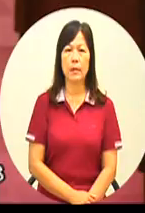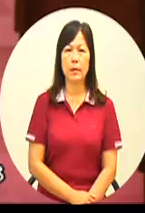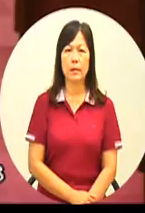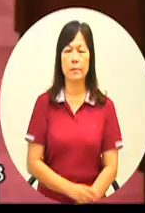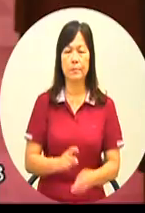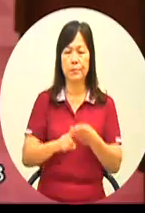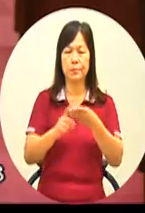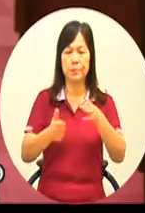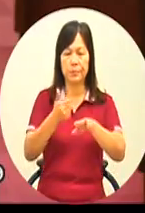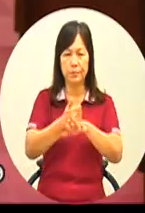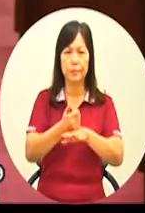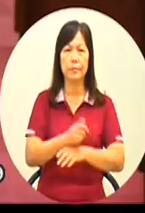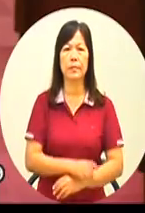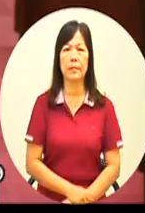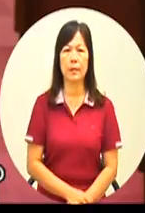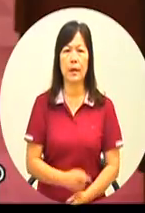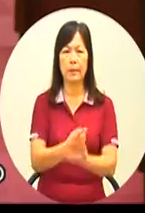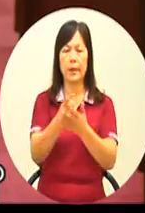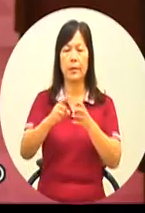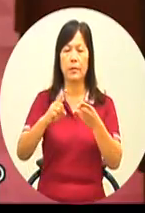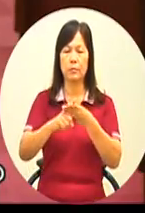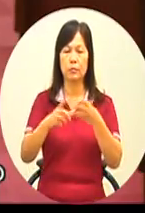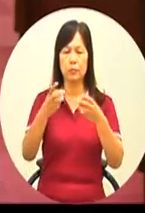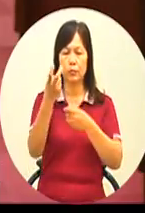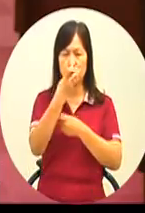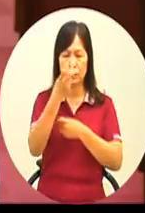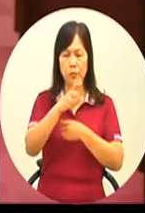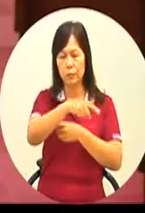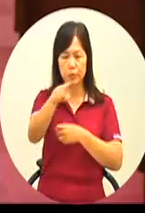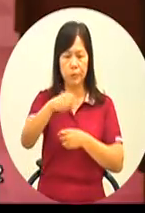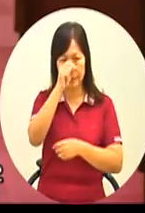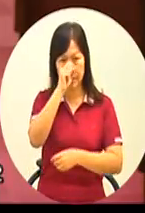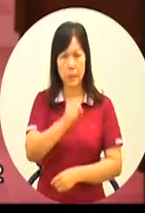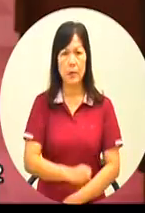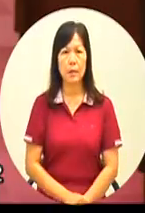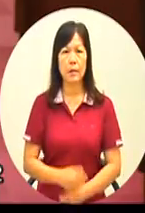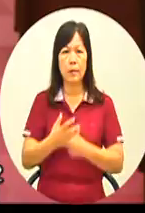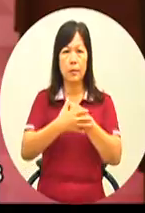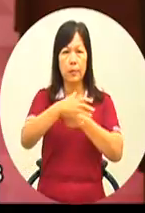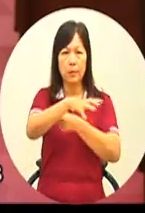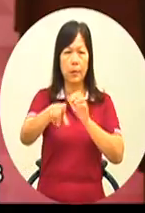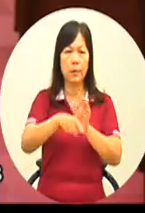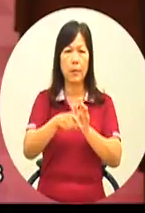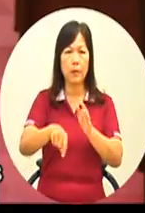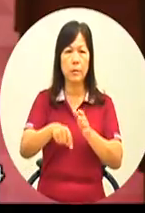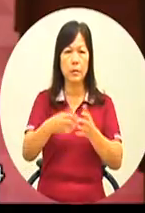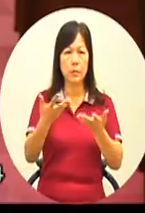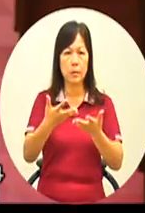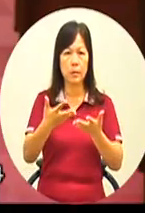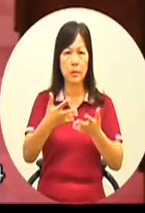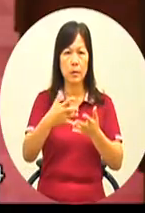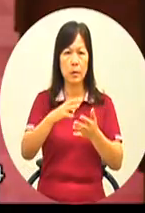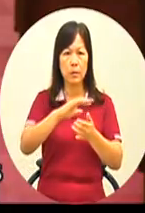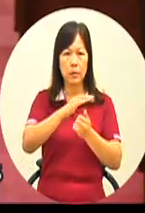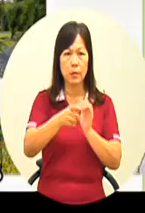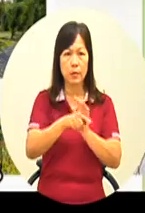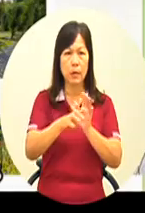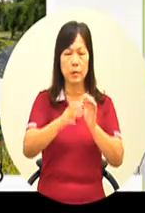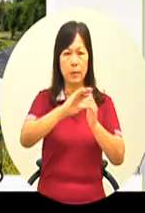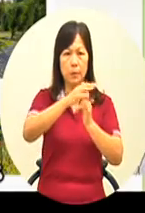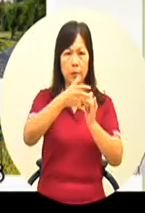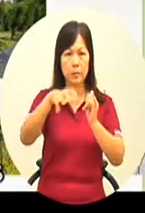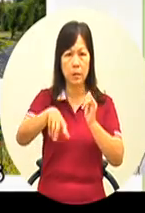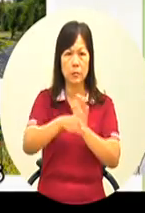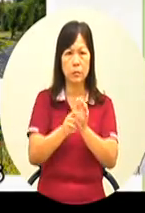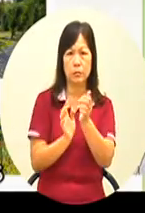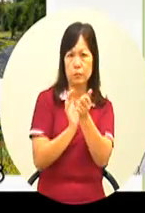主席啊，各位主管，大家好。因为环保多元的障碍，对不对？目前是因为殡葬处推动